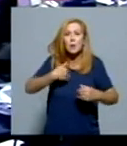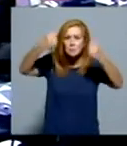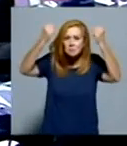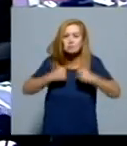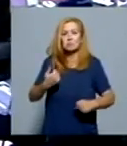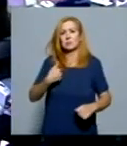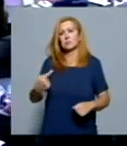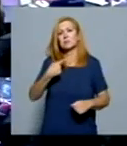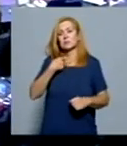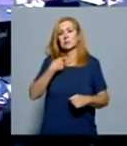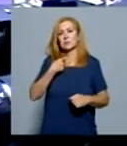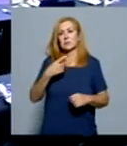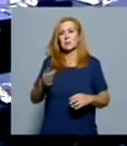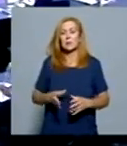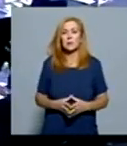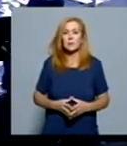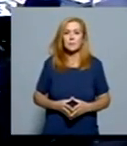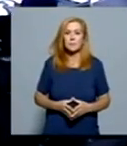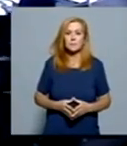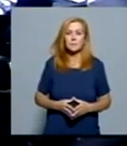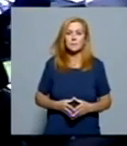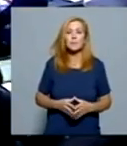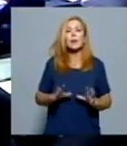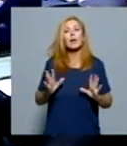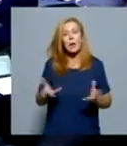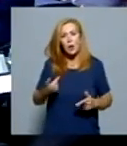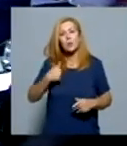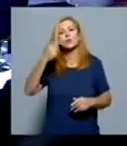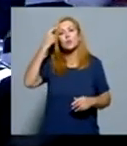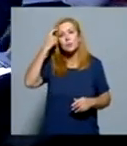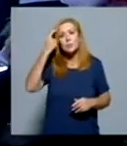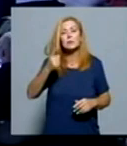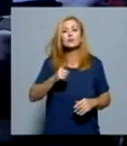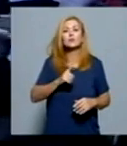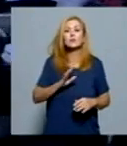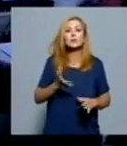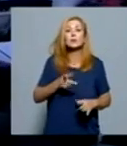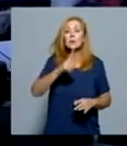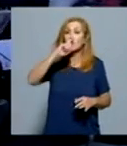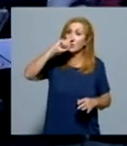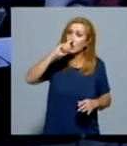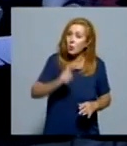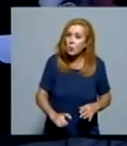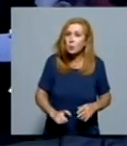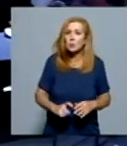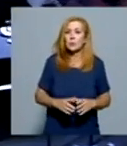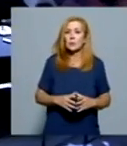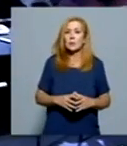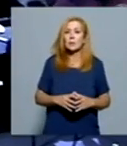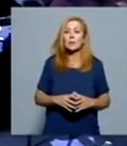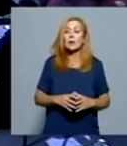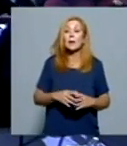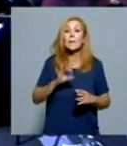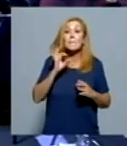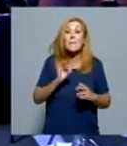συμφέροντα. Άρα λοιπόν θεωρώ αναγκαίο τούτη την ώρα να υπάρξει μια